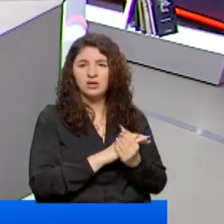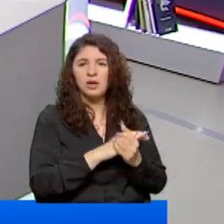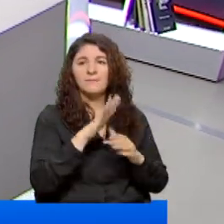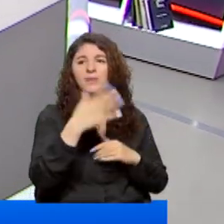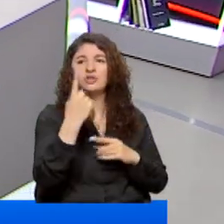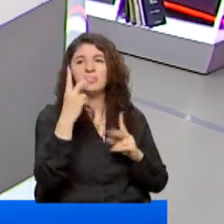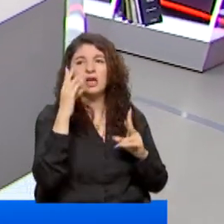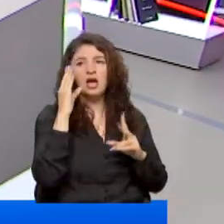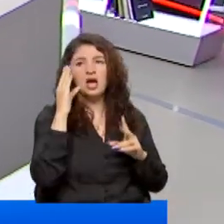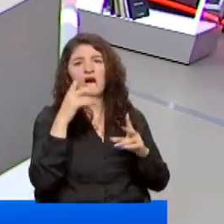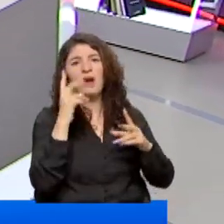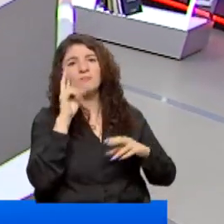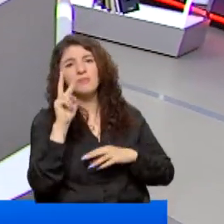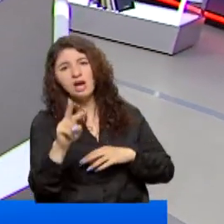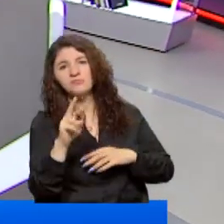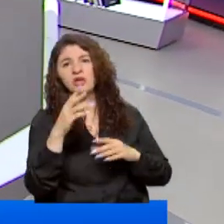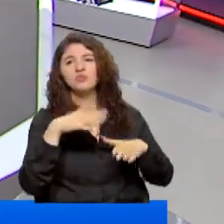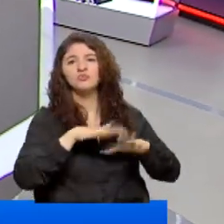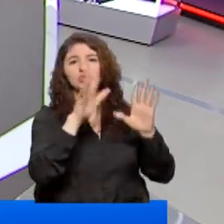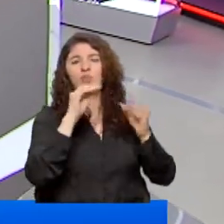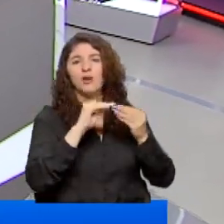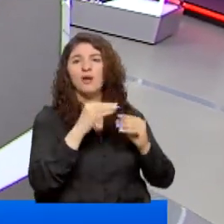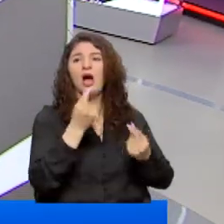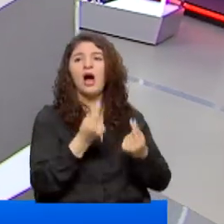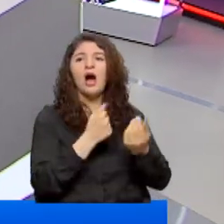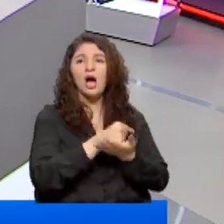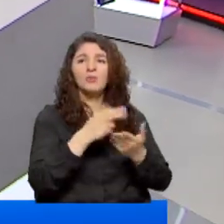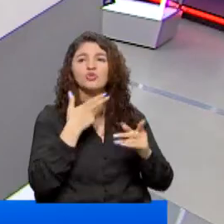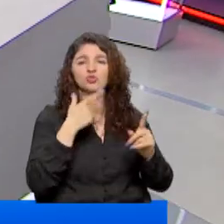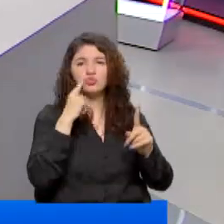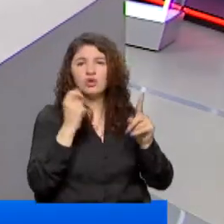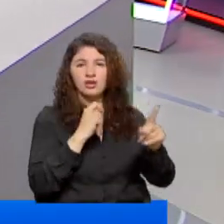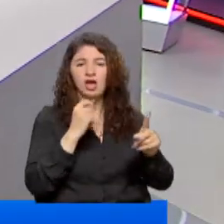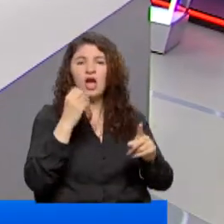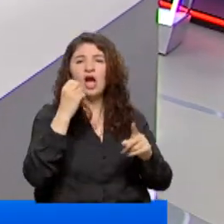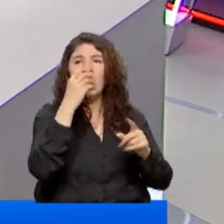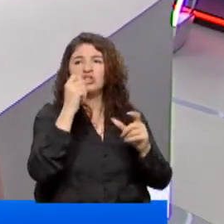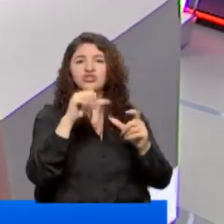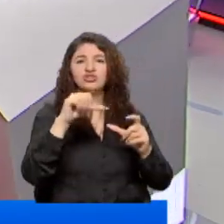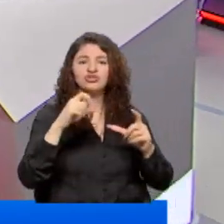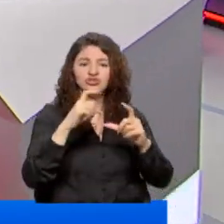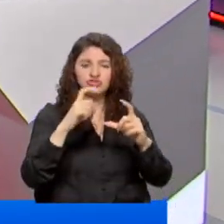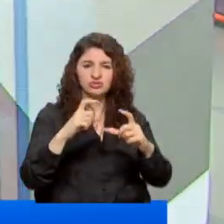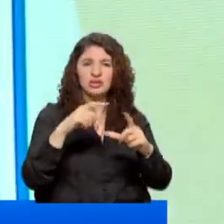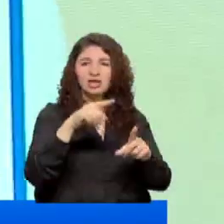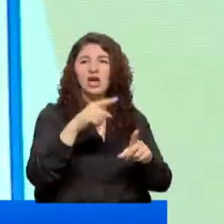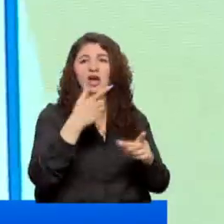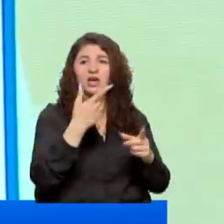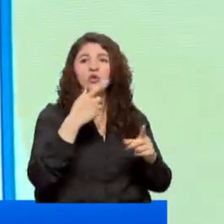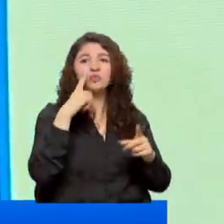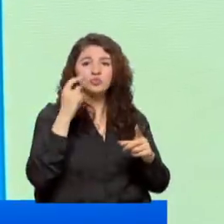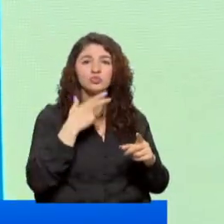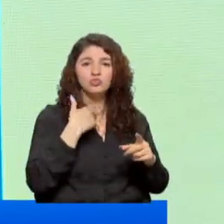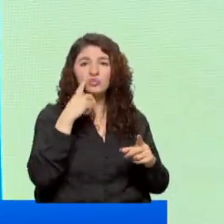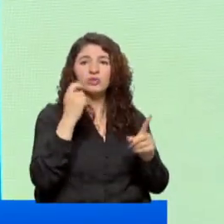mı Başka bir açıdan mülteci sorunu arpa Rusya ve Ukrayna'dan ayçiçeği yine Rusya ve Ukrayna'daki savaşta var